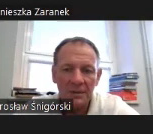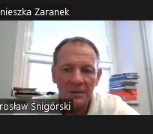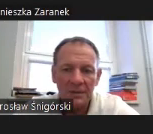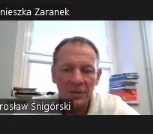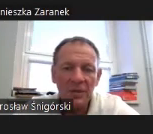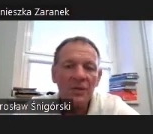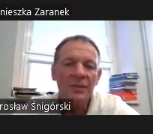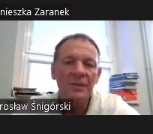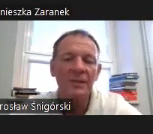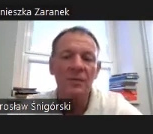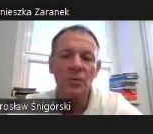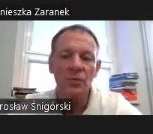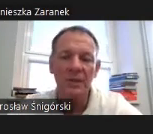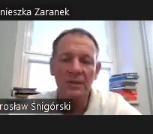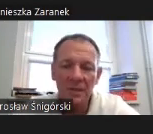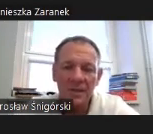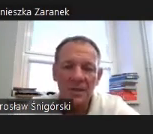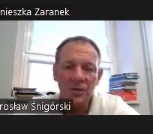że tylko